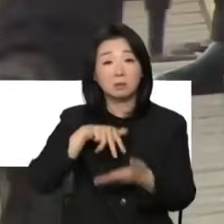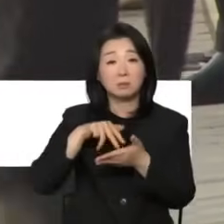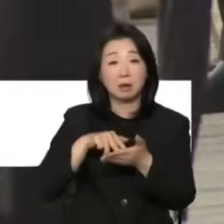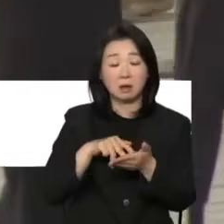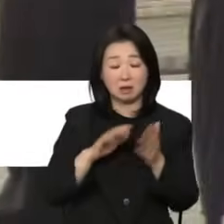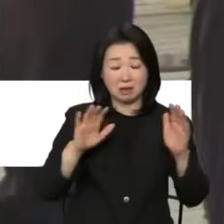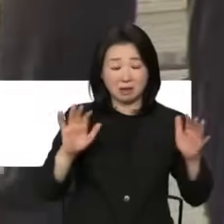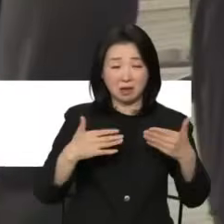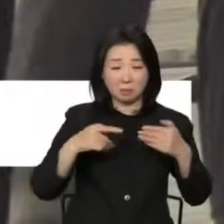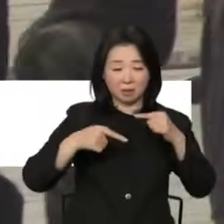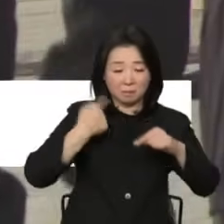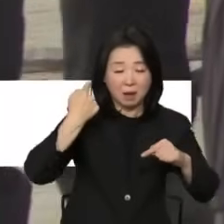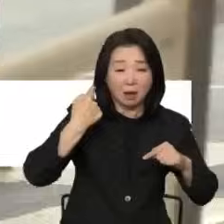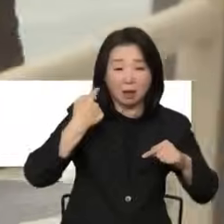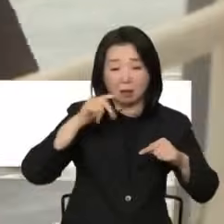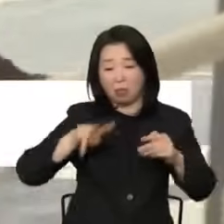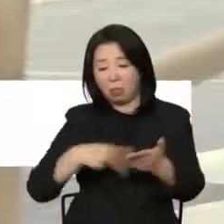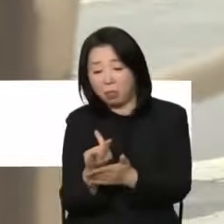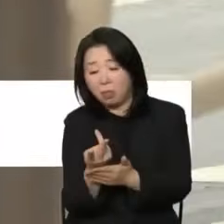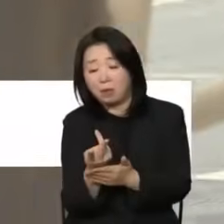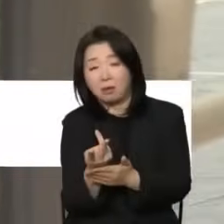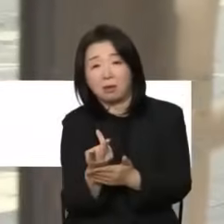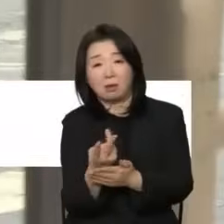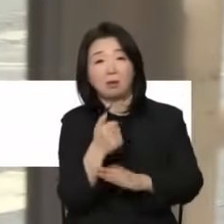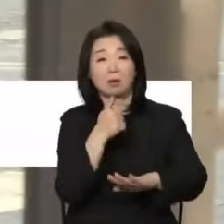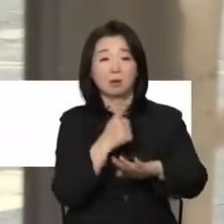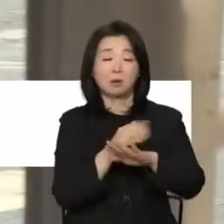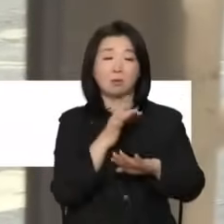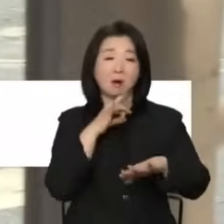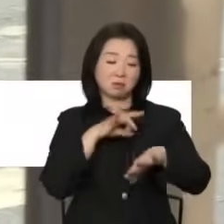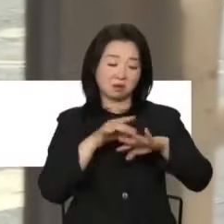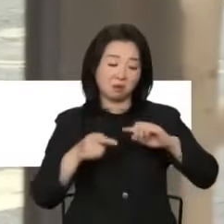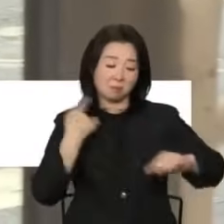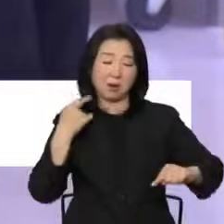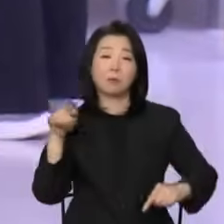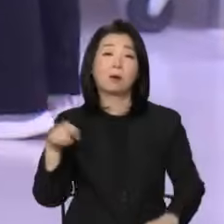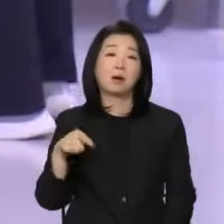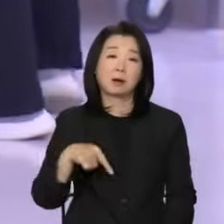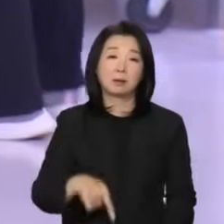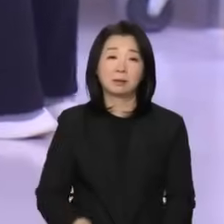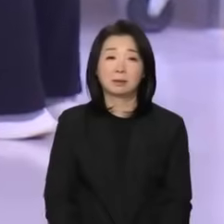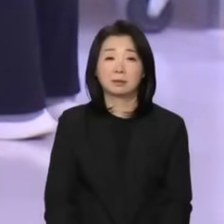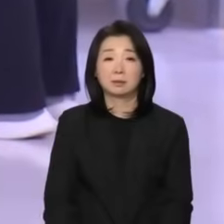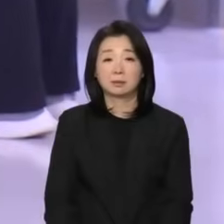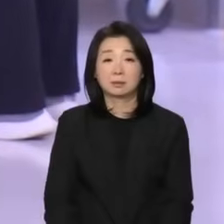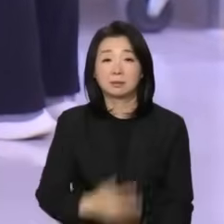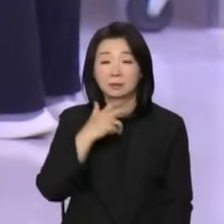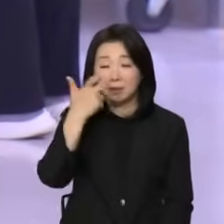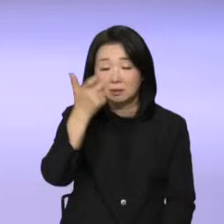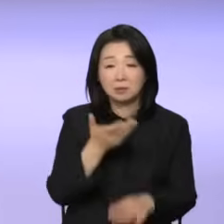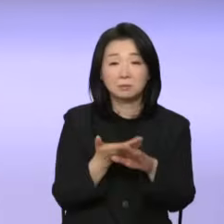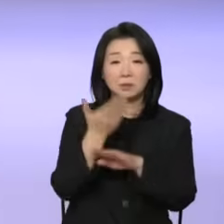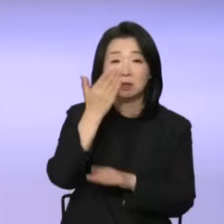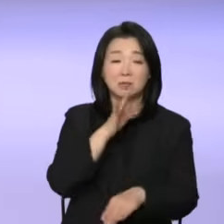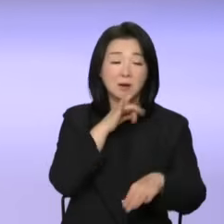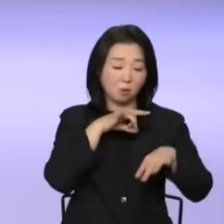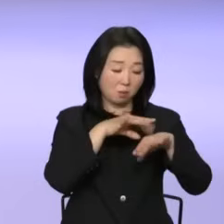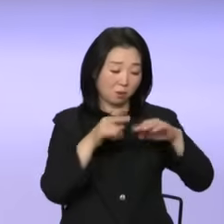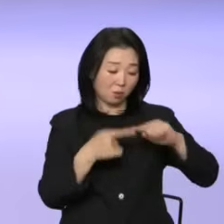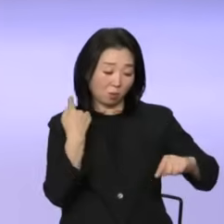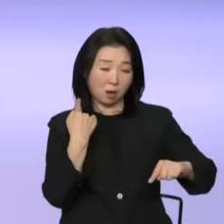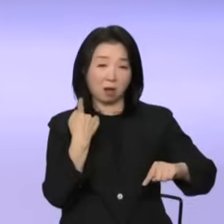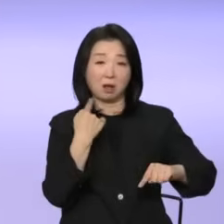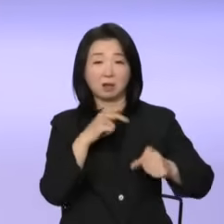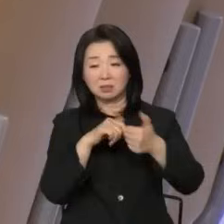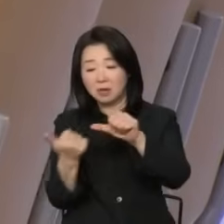가볍게 부러져서 넘어지더라도 그런 식으로 고관절이 부러져서 오시는데 70대 이상의 경우 고관절 골절로